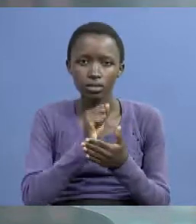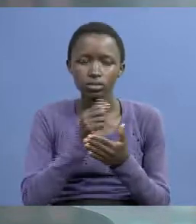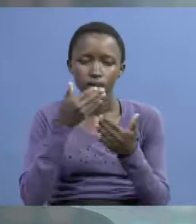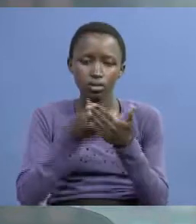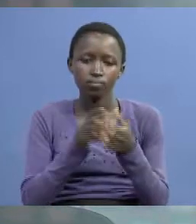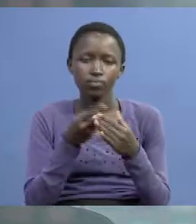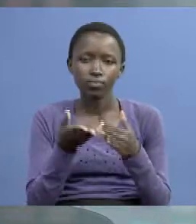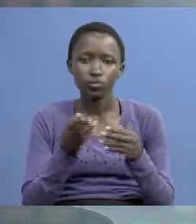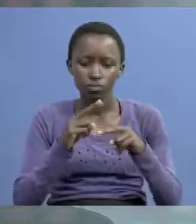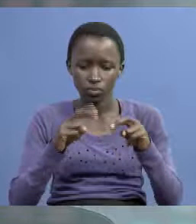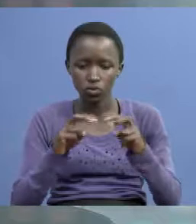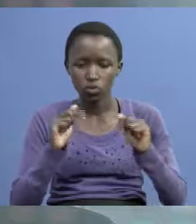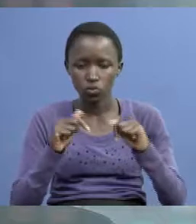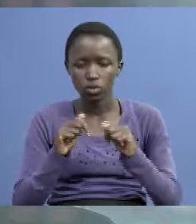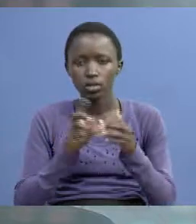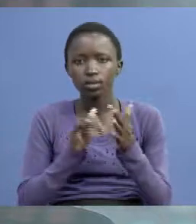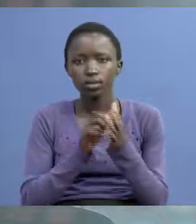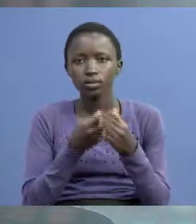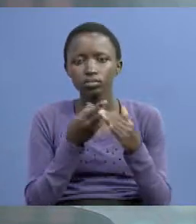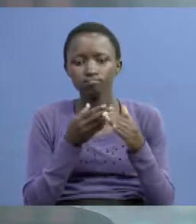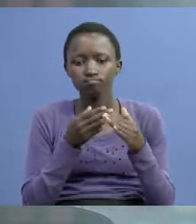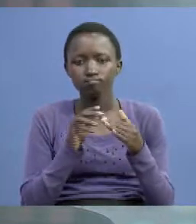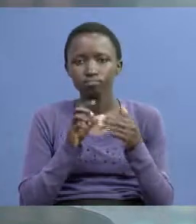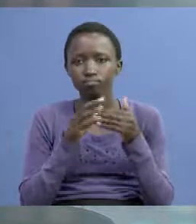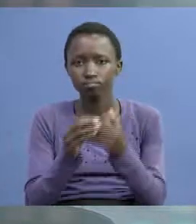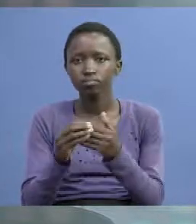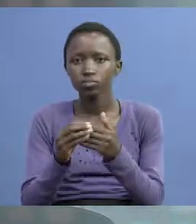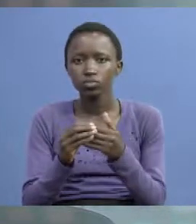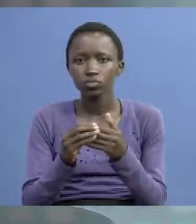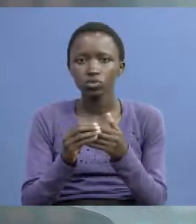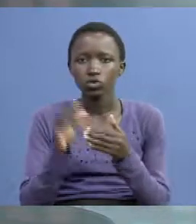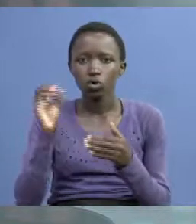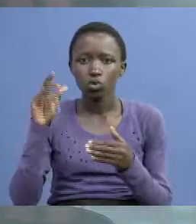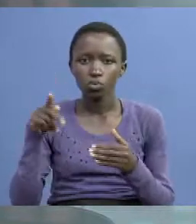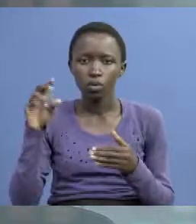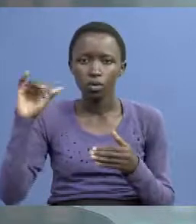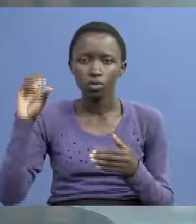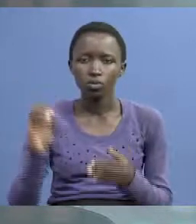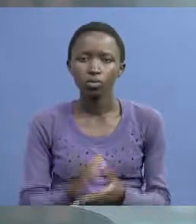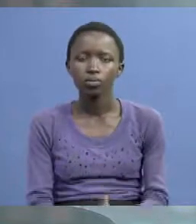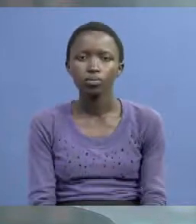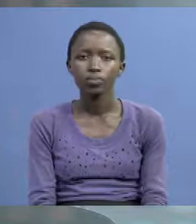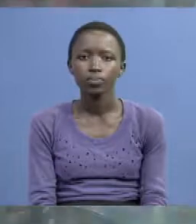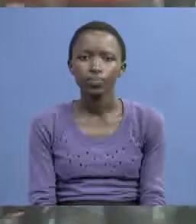kuwasili kusailiwa hii leo. Kamati hiyo inaongozwa na mbunge wa Ugunja Opio Wandai.